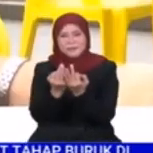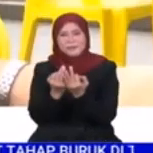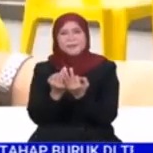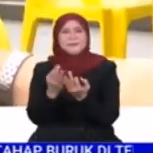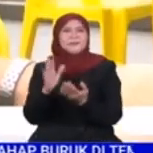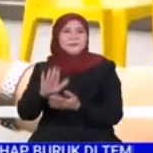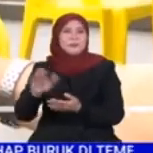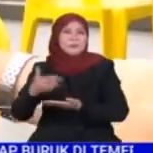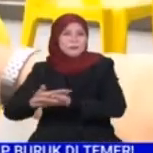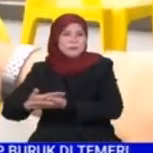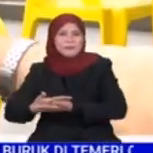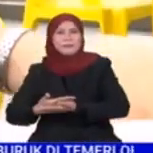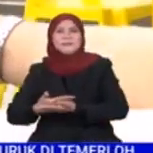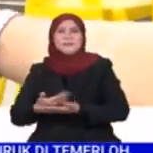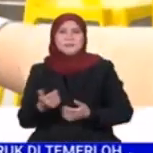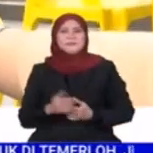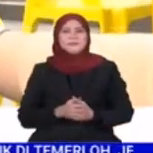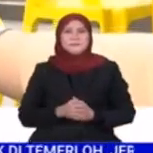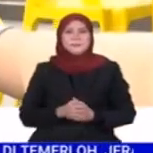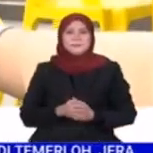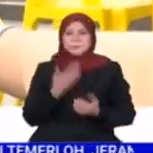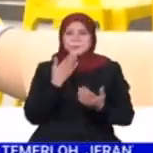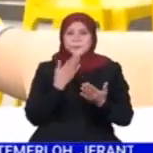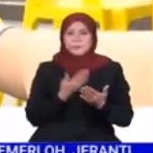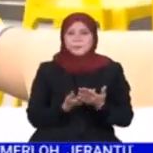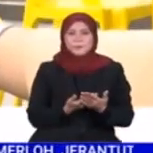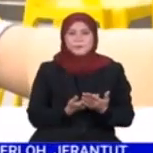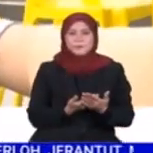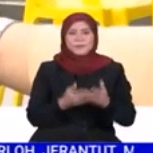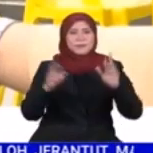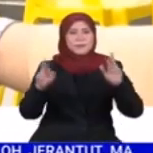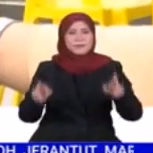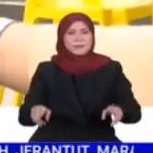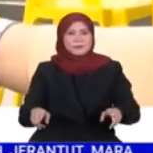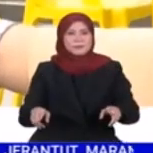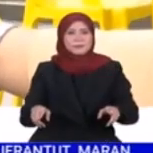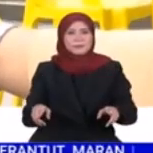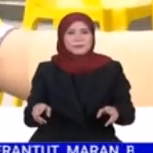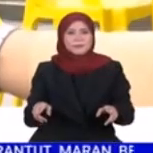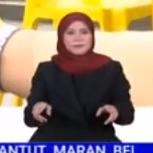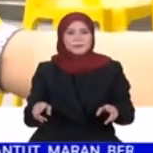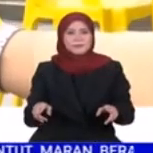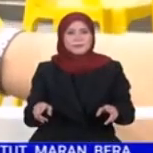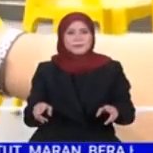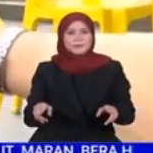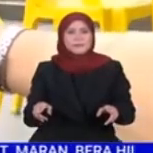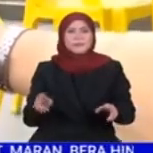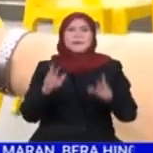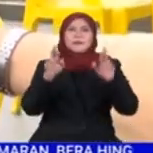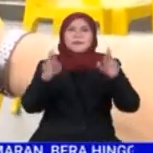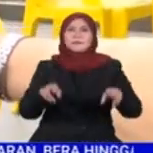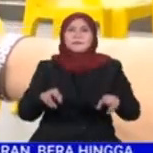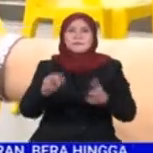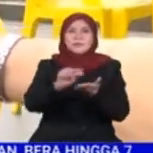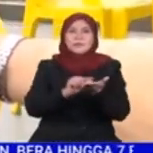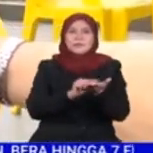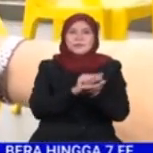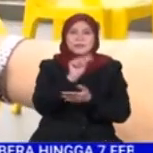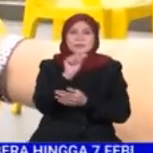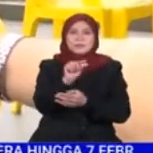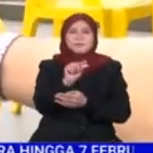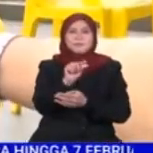kan. Ya, sangat bagus lah untuk ni rakyat yang mungkin pendapatannya agak kurang